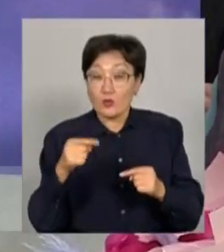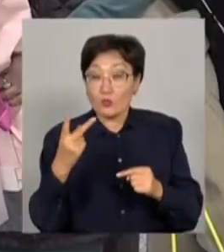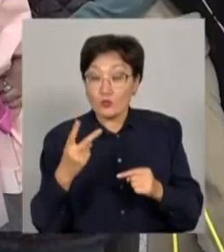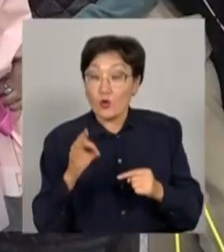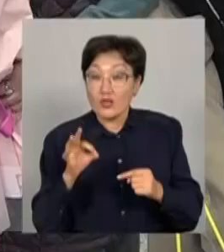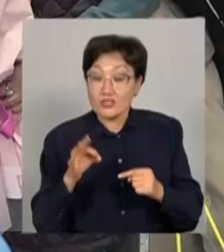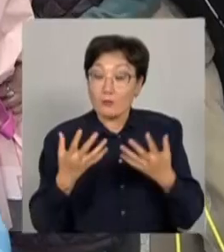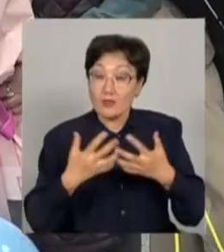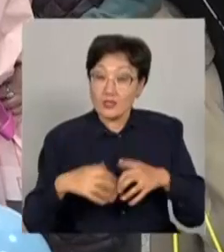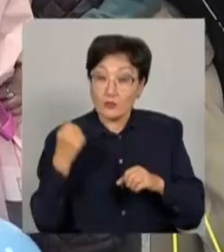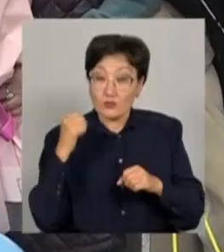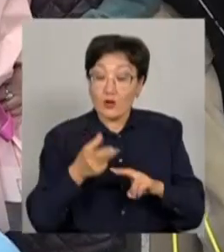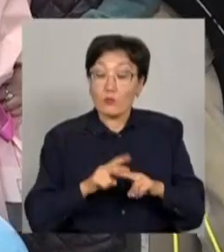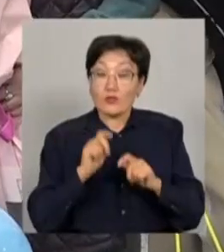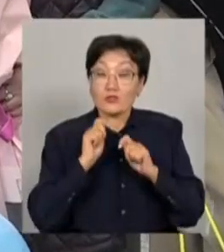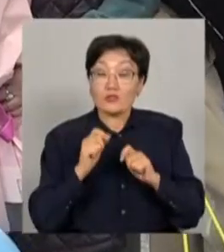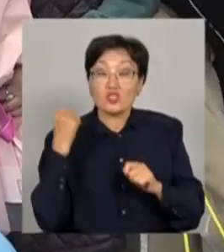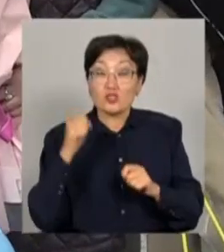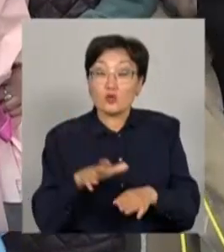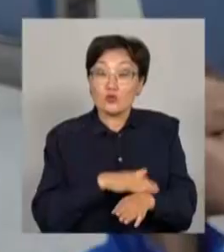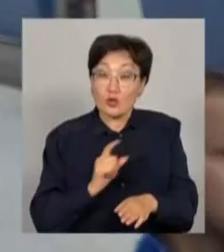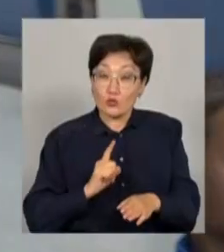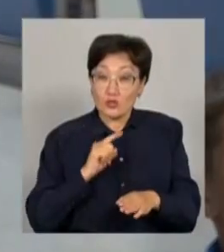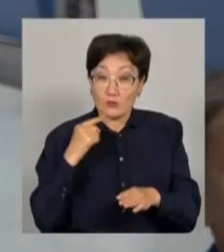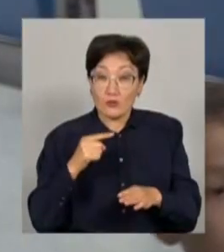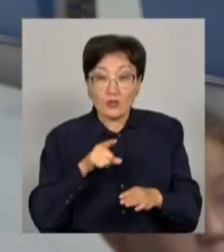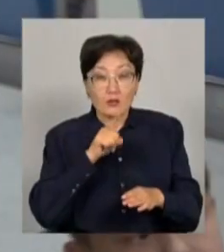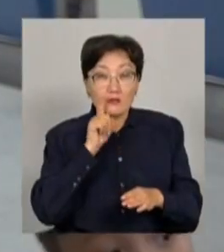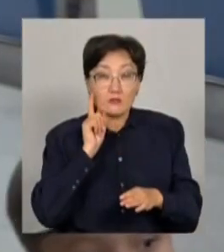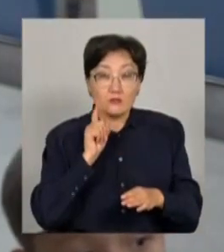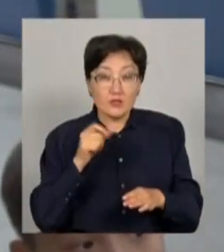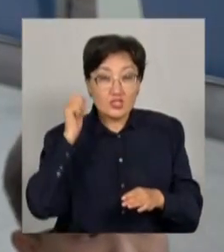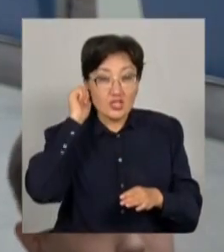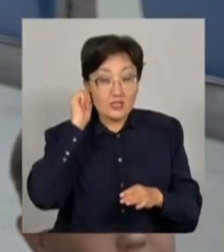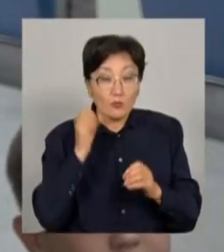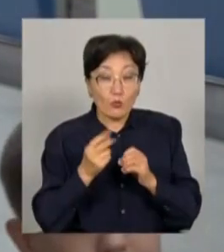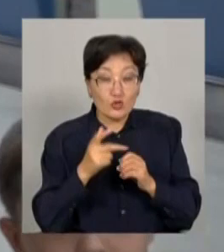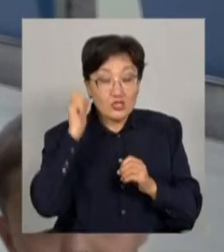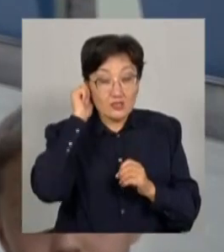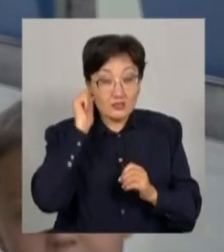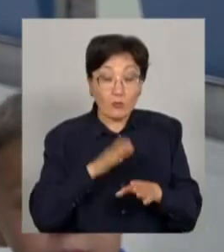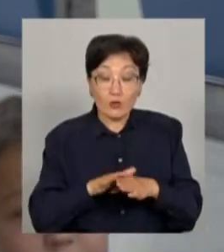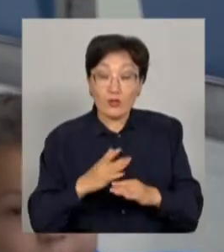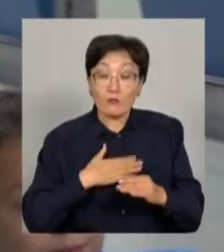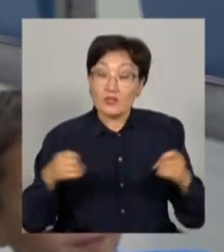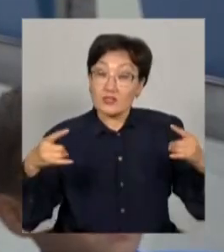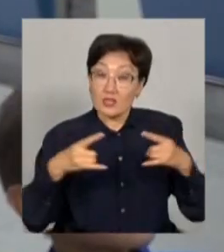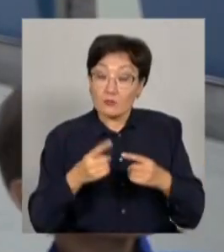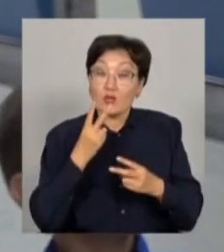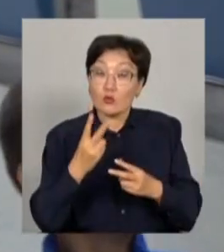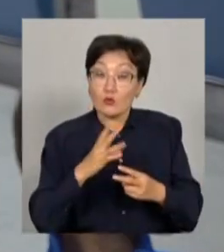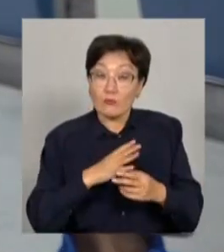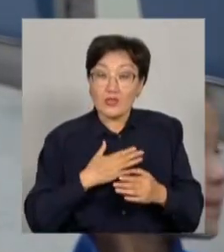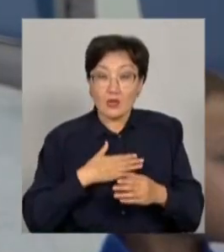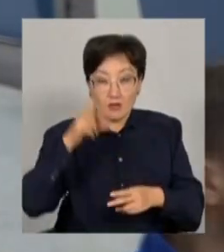есебімен жеңген еді. Спортшы бұл жеңісін ұзақ күткенін айтады. Жасым 13-те болғанда тікелей эфир қараған болатын. Мен